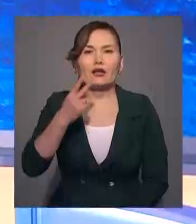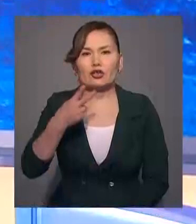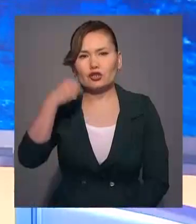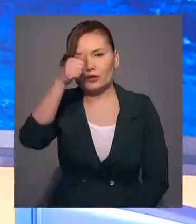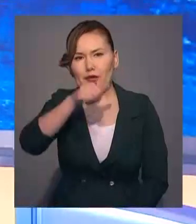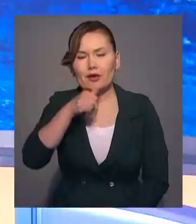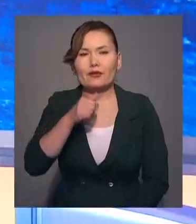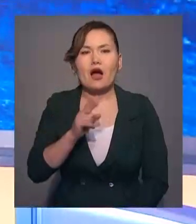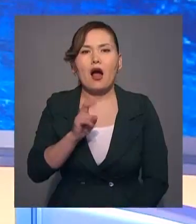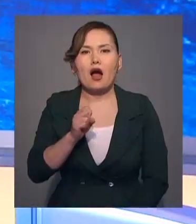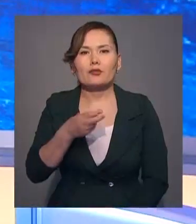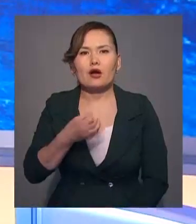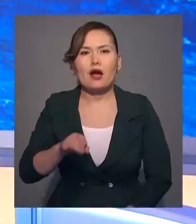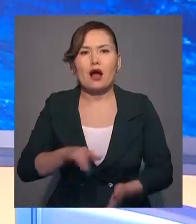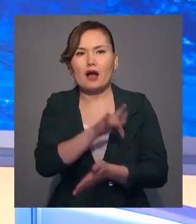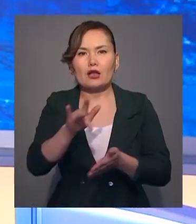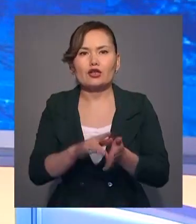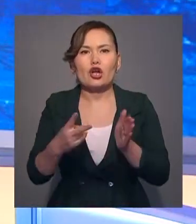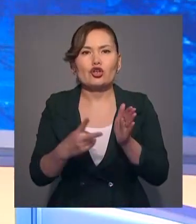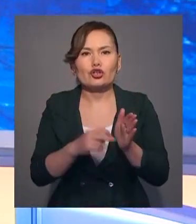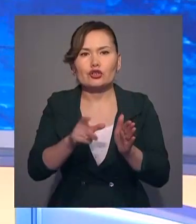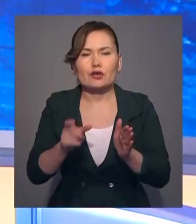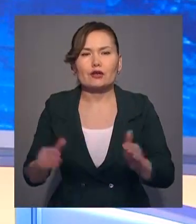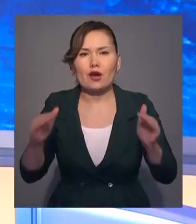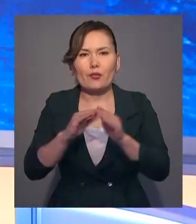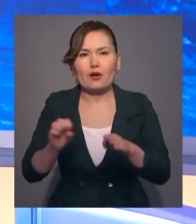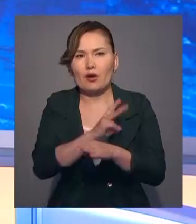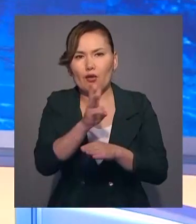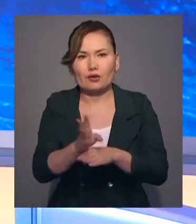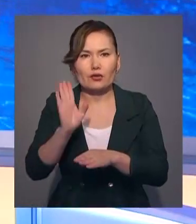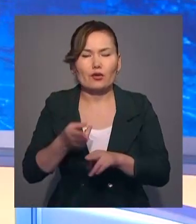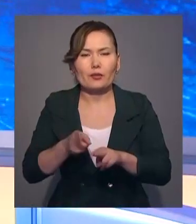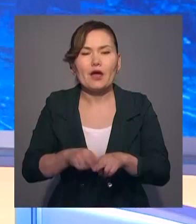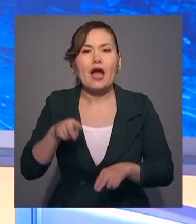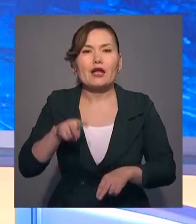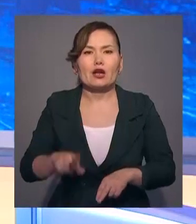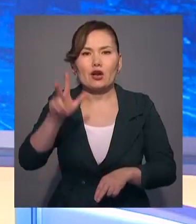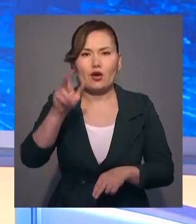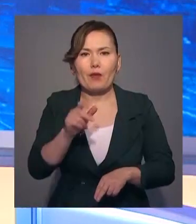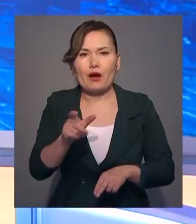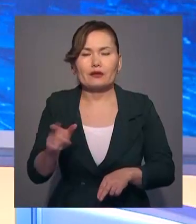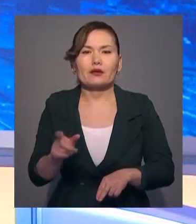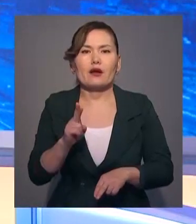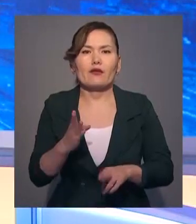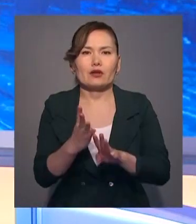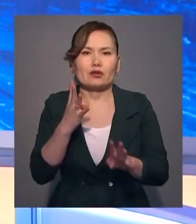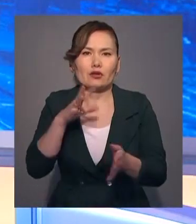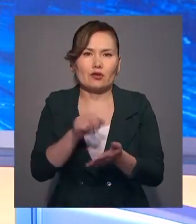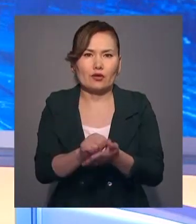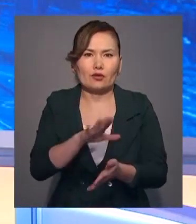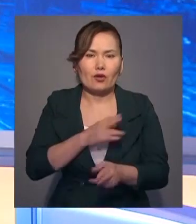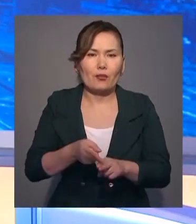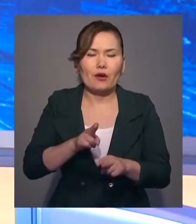Алдағы 2 жылда Қапшағай қаласының 700-ге жуық тұрғыны баспаналы болады. Қазір мұнда 2300-дей адам пәтер кезегінде тұр.